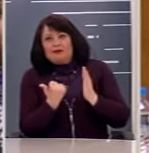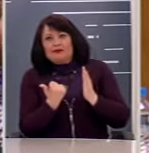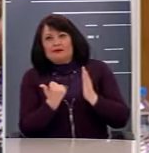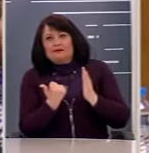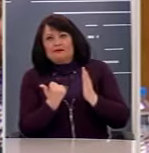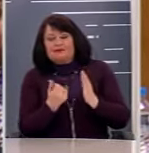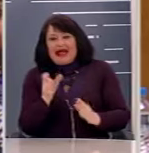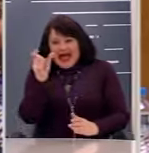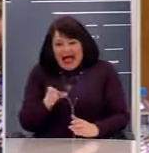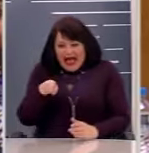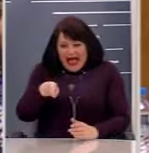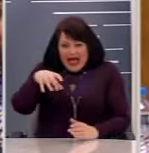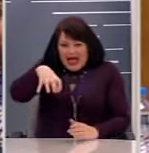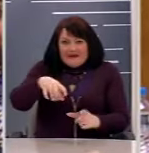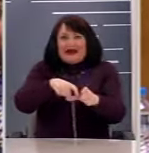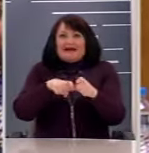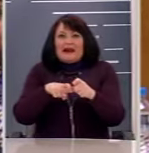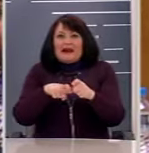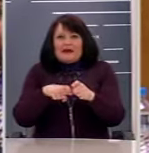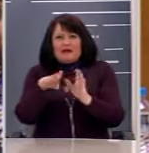επόμενο διαγωνισμό. Δεν πρέπει να